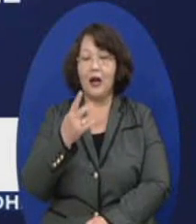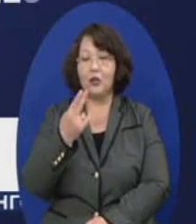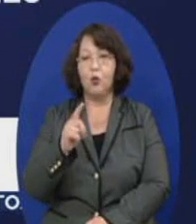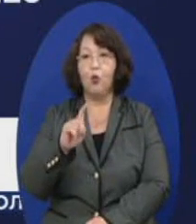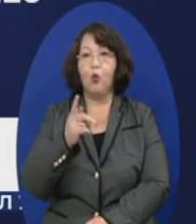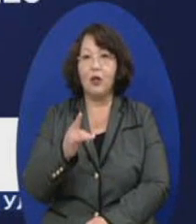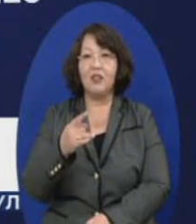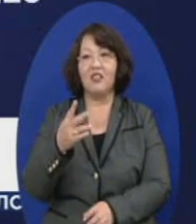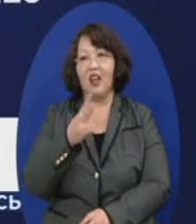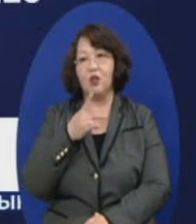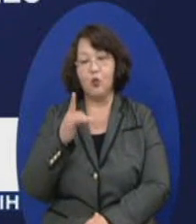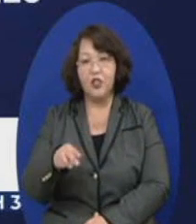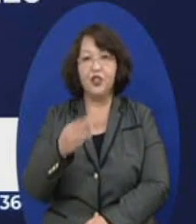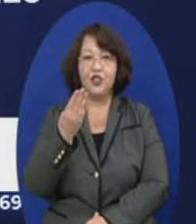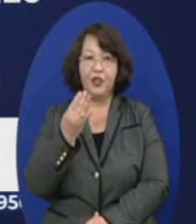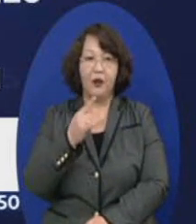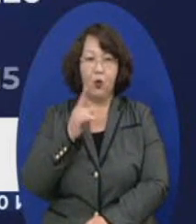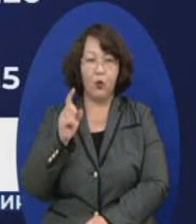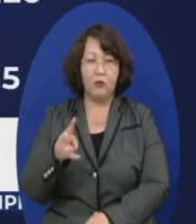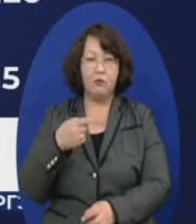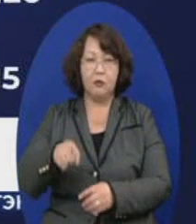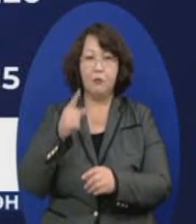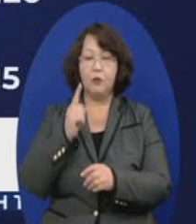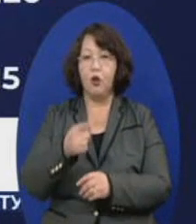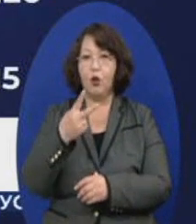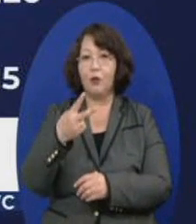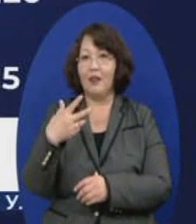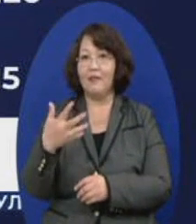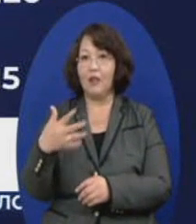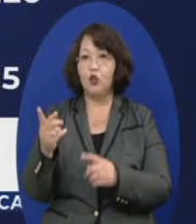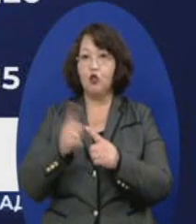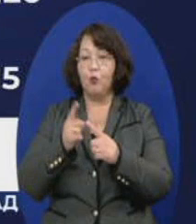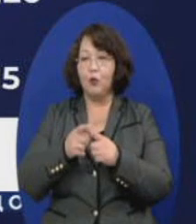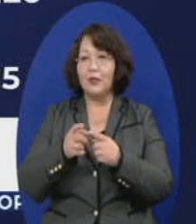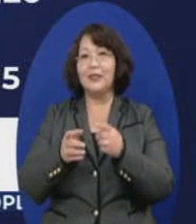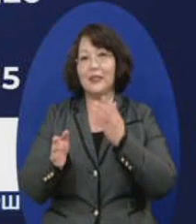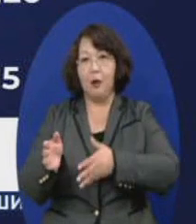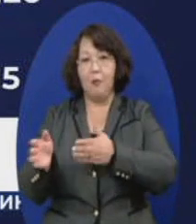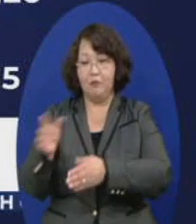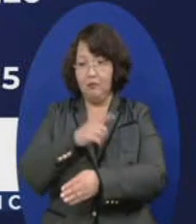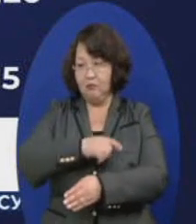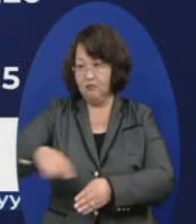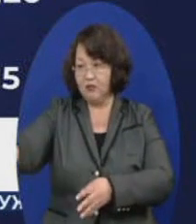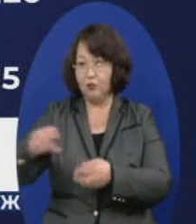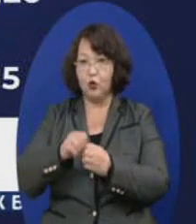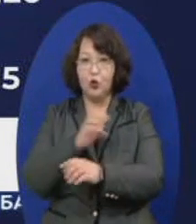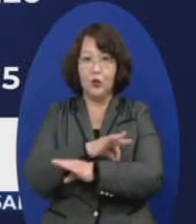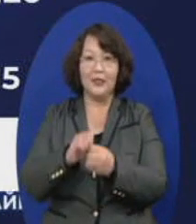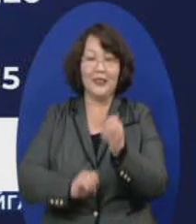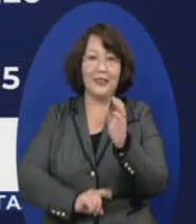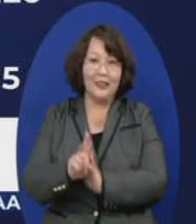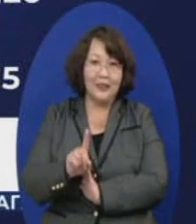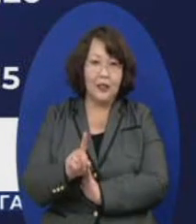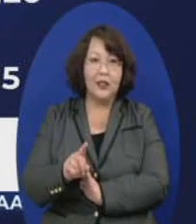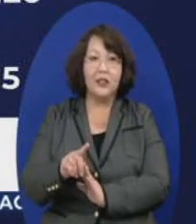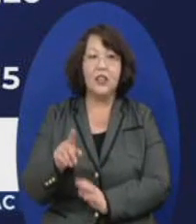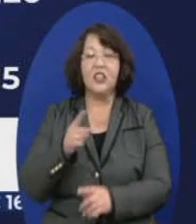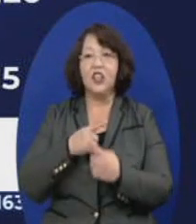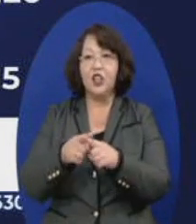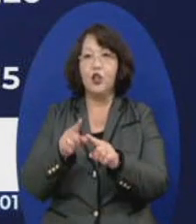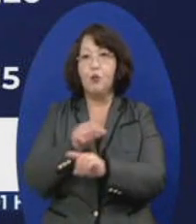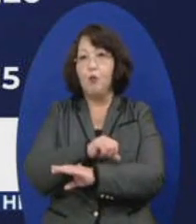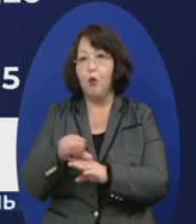сухад, Шивээ хүрэн чиглэлийн 1255 км төмөр замын төслийг эхлүүлж, Арц суур хилийн боомтын зэрэглэлийг